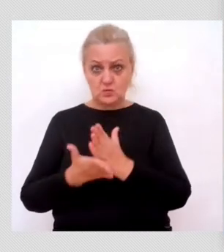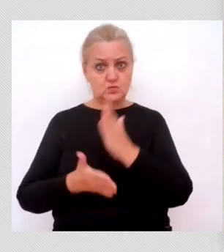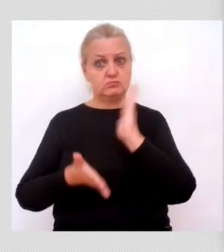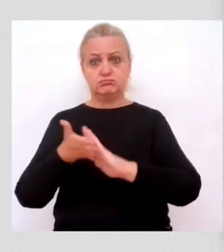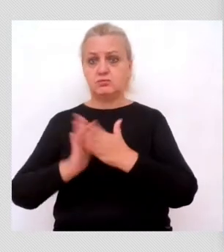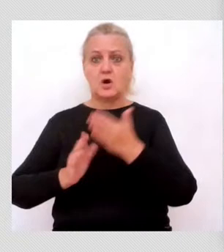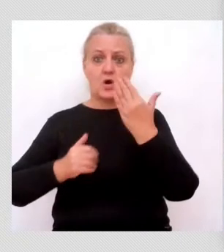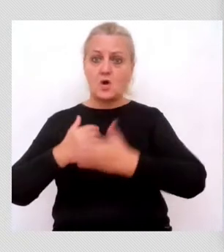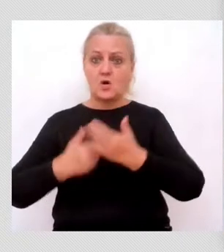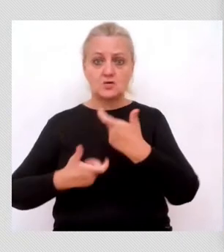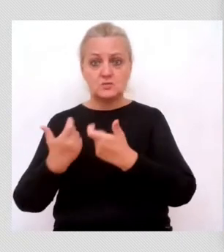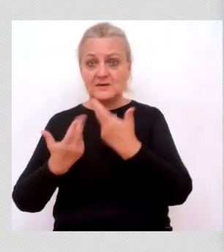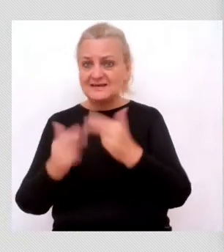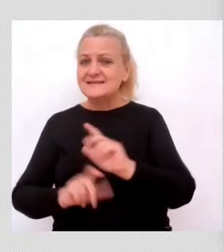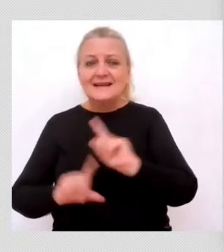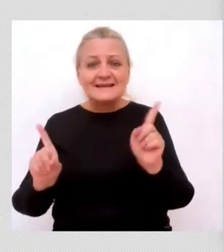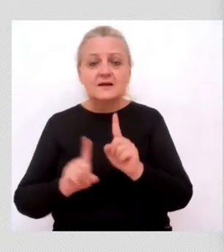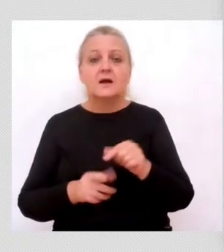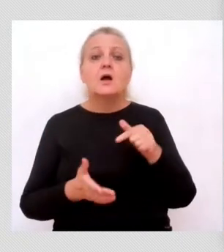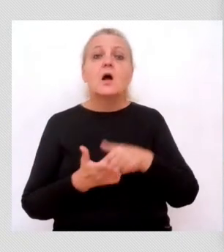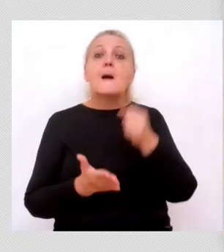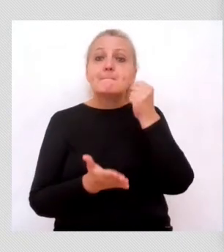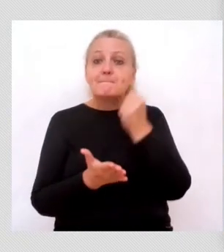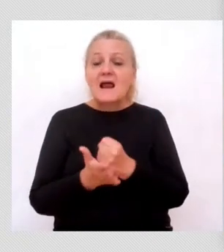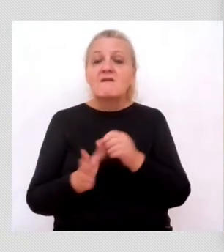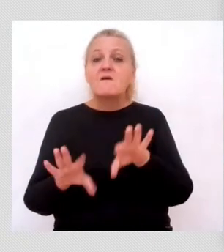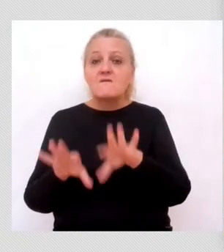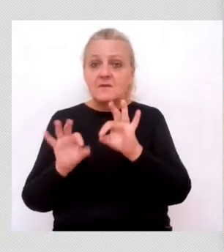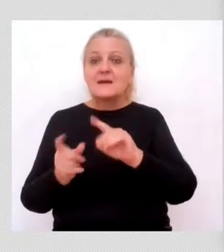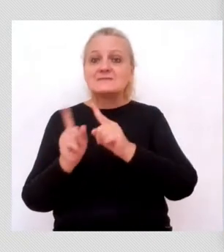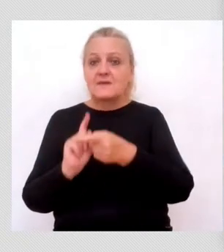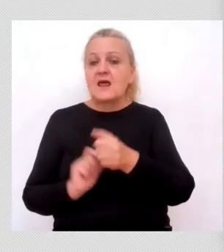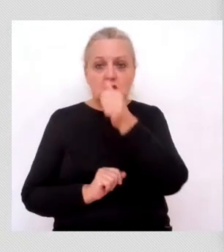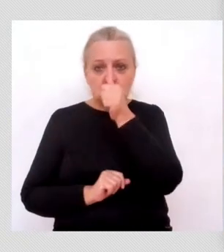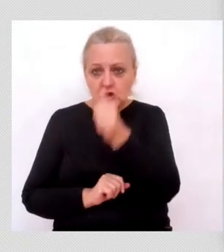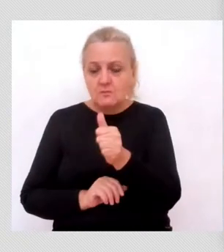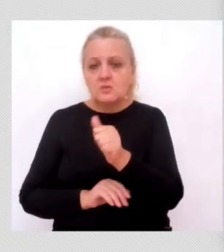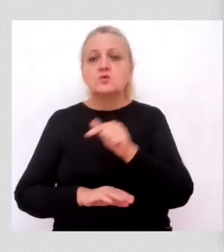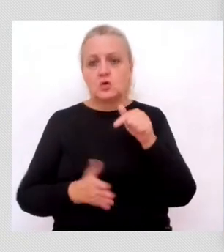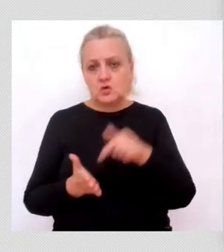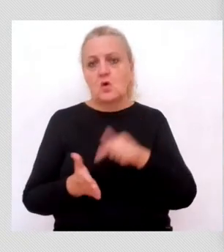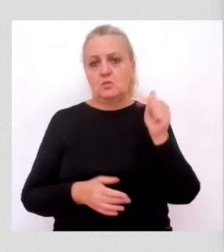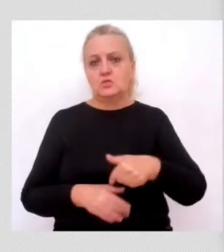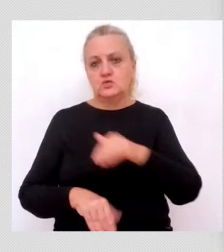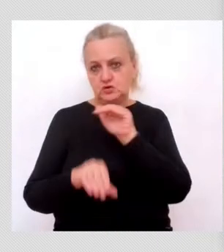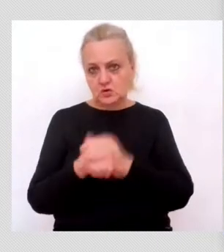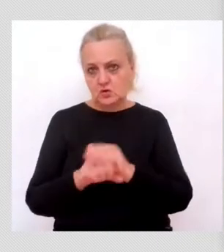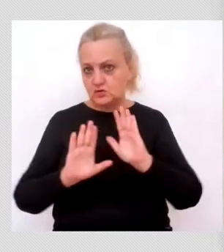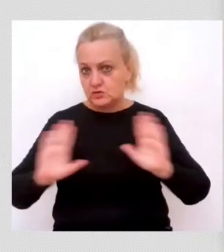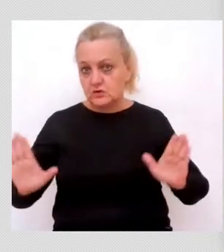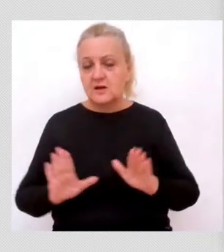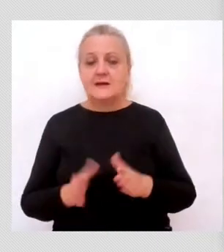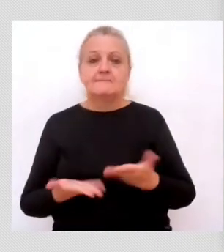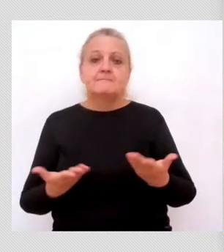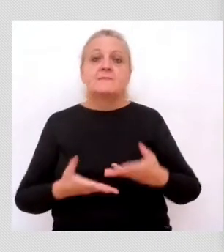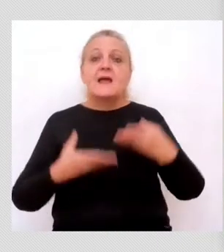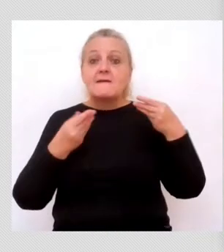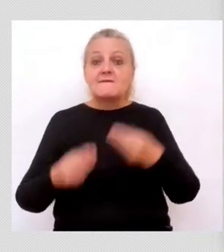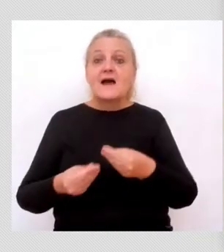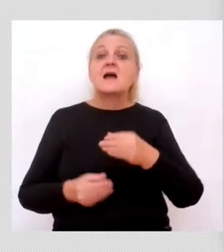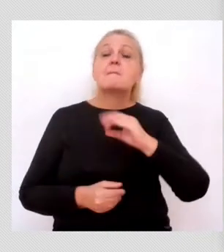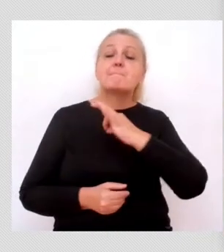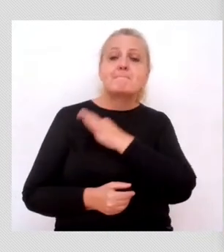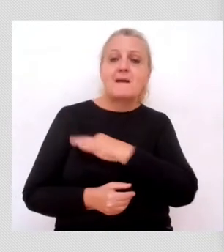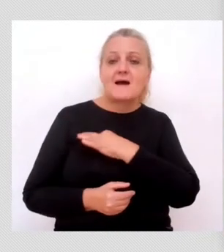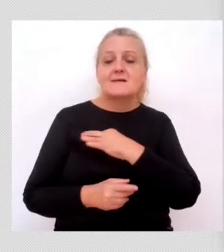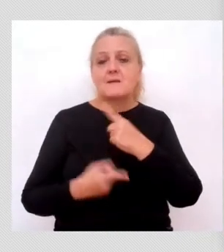zrobić w kwestiach dotyczących zmiany prawa wyborczego. I z tym musimy się zgodzić. Nie możemy nic zrobić z finansowaniem partii politycznych, bo